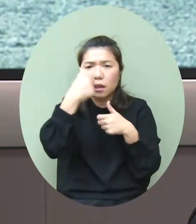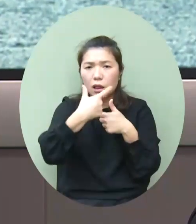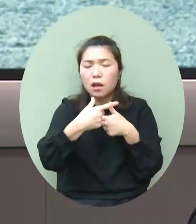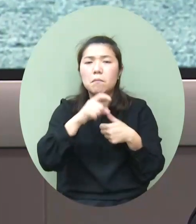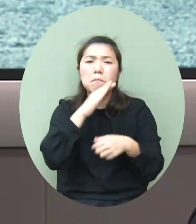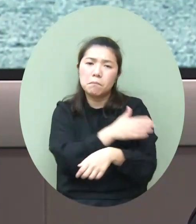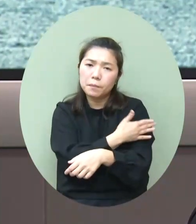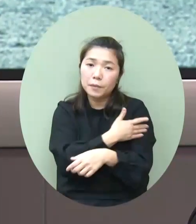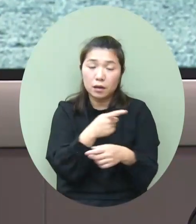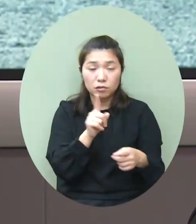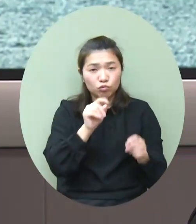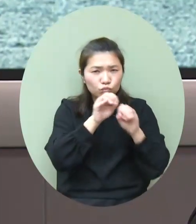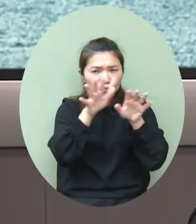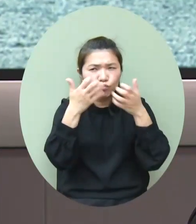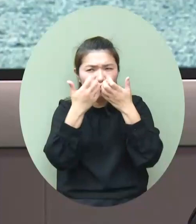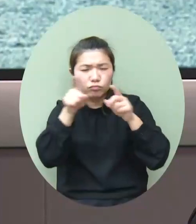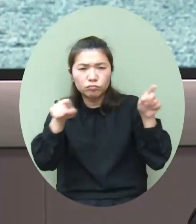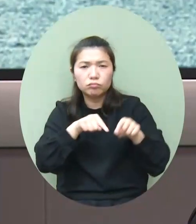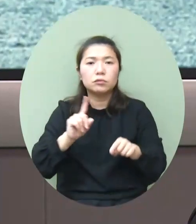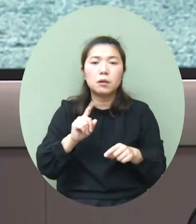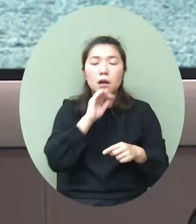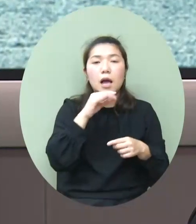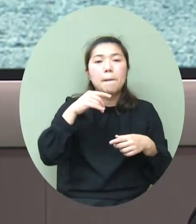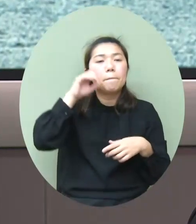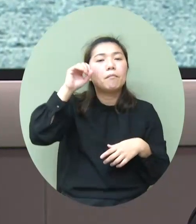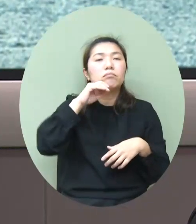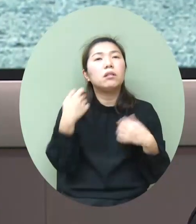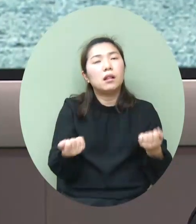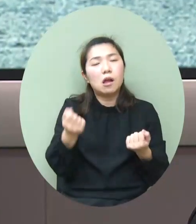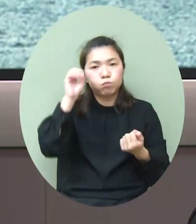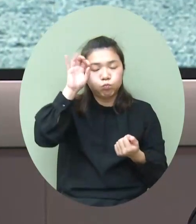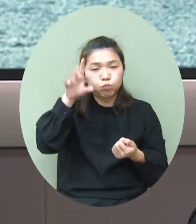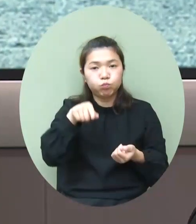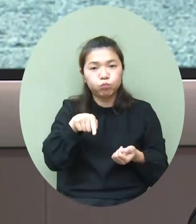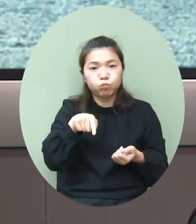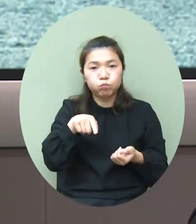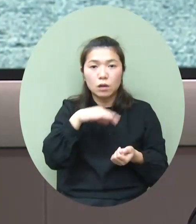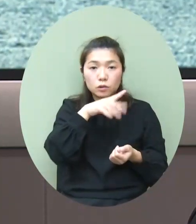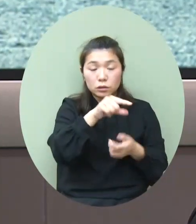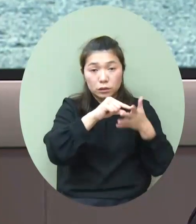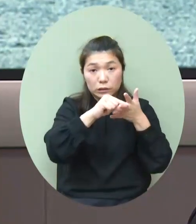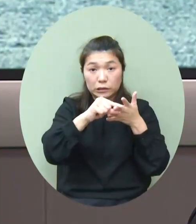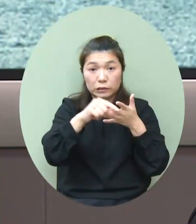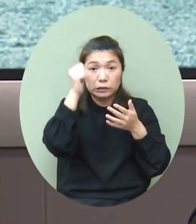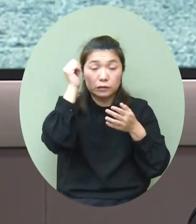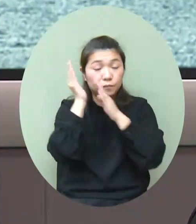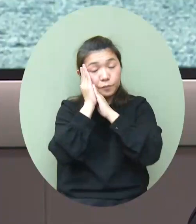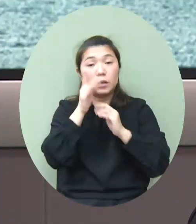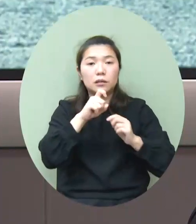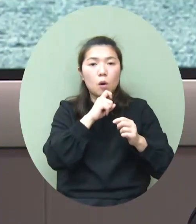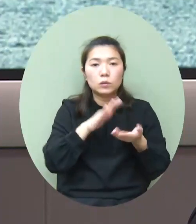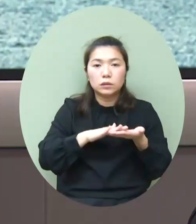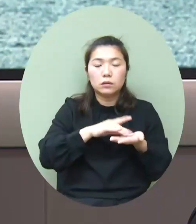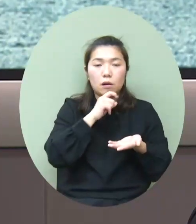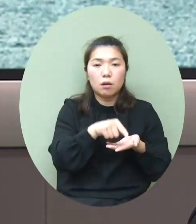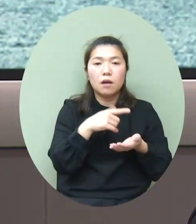员，还有他们的分布大概是如何。一般的建议我们是这样的，